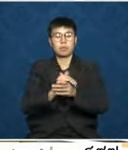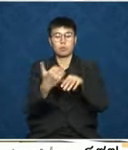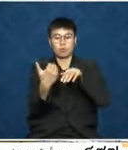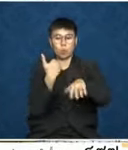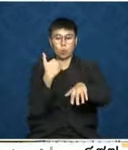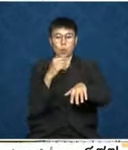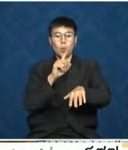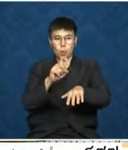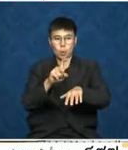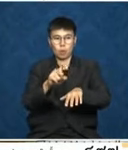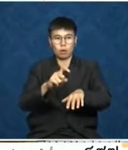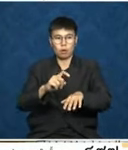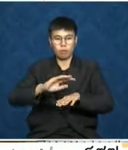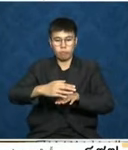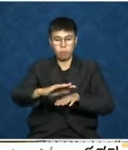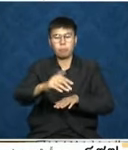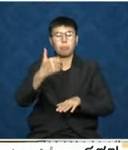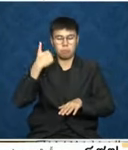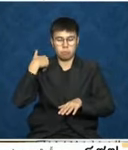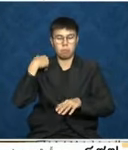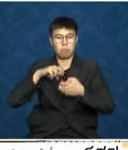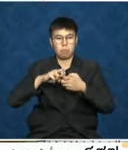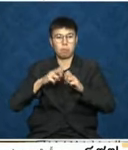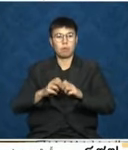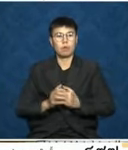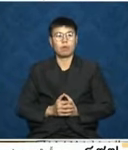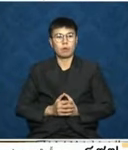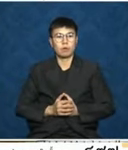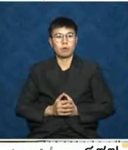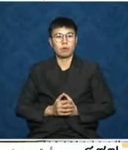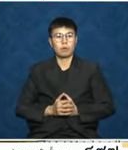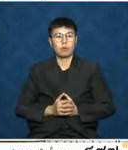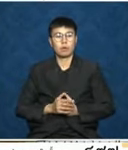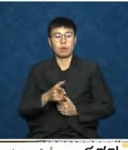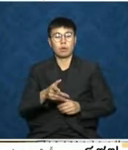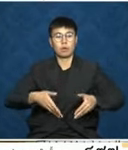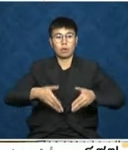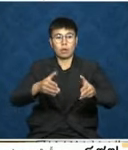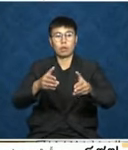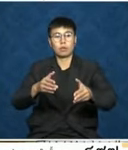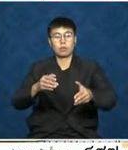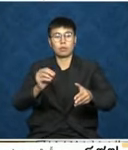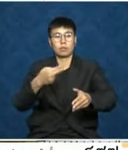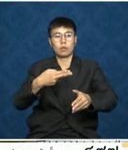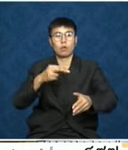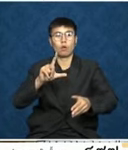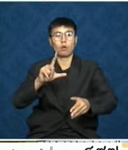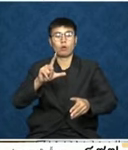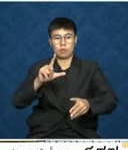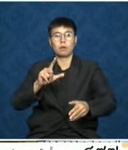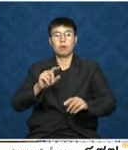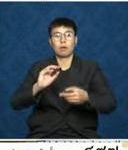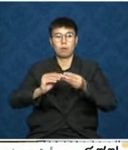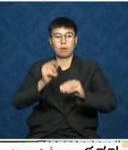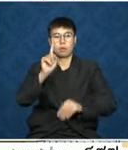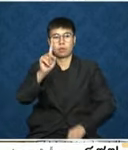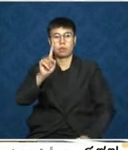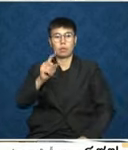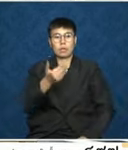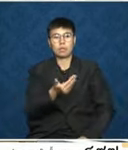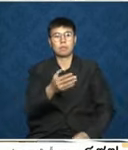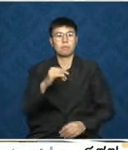ชำรุดทรุดโทรมในหลายจุดครับเรื่องที่ 2ครับทางหลวงหมายเลข 1ครับบริเวณซุ้มวัดห้วยโป่งเอาสไลด์ลงก่อน